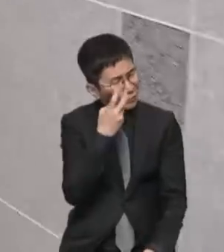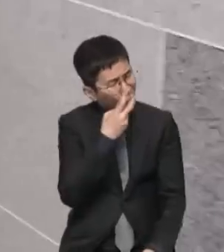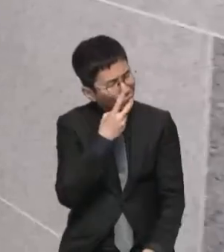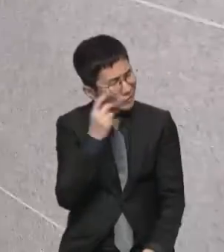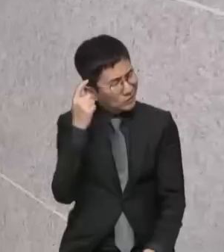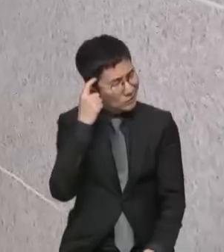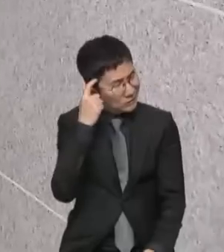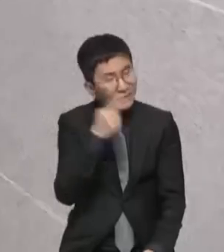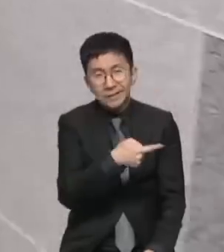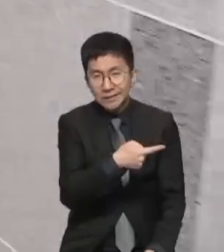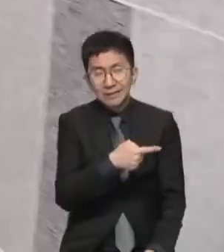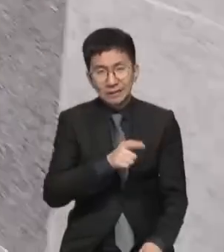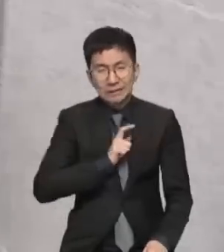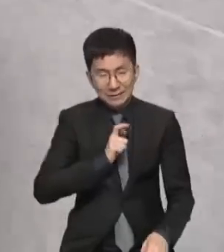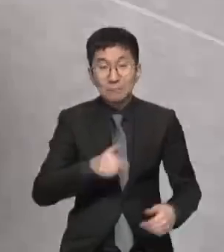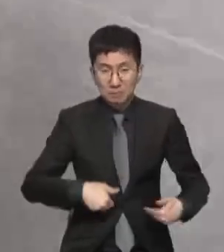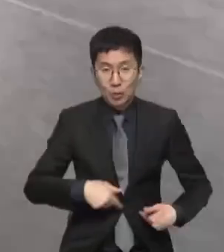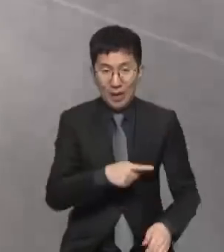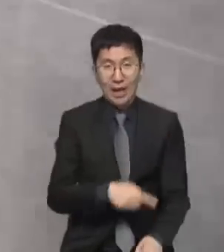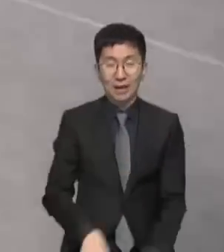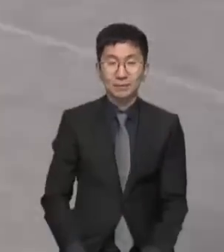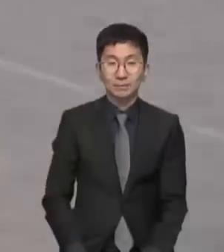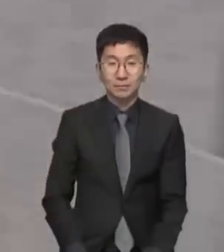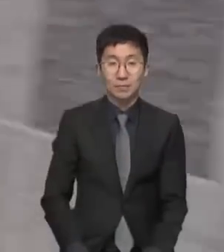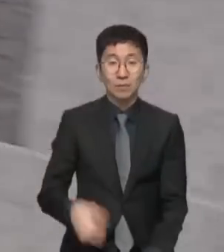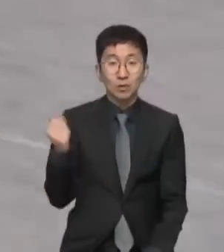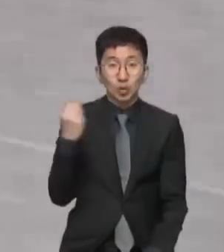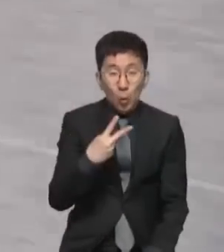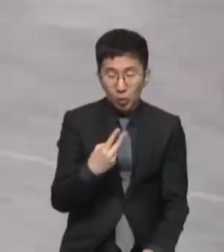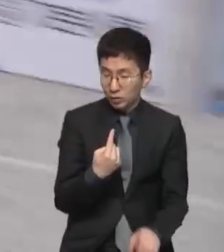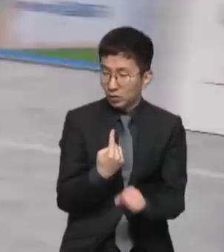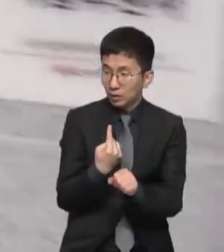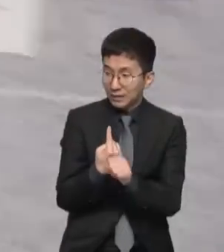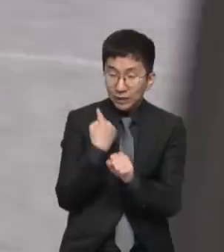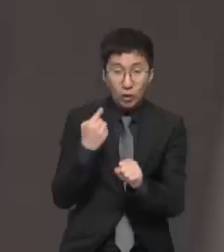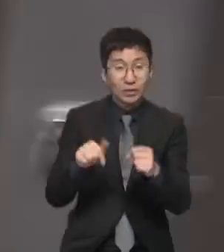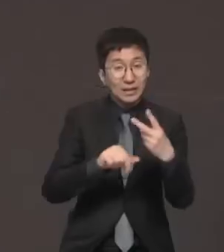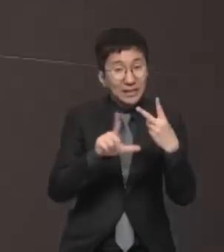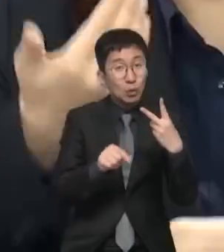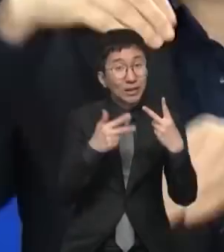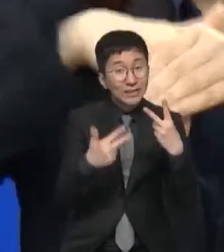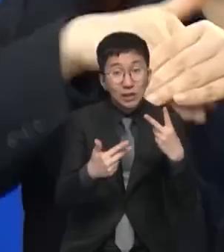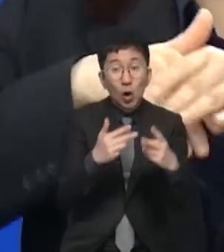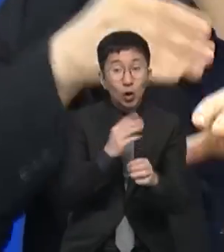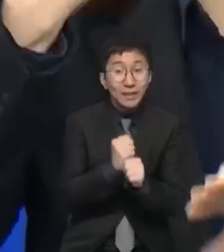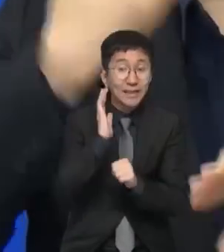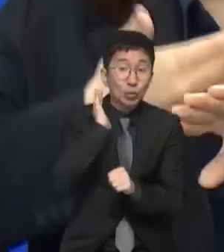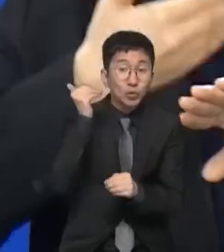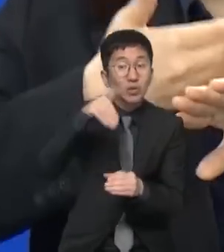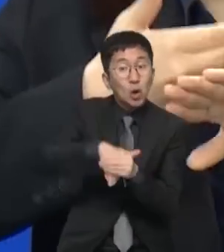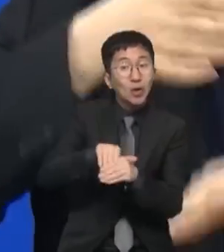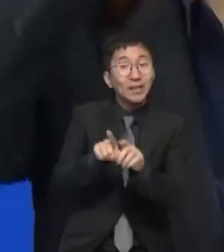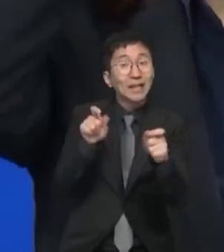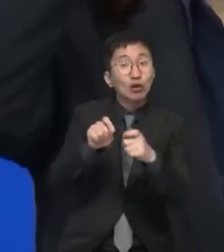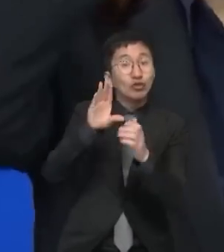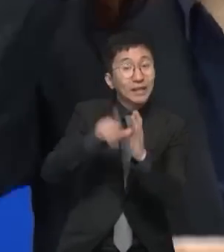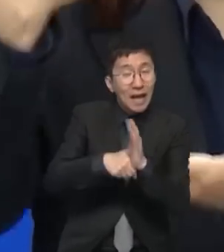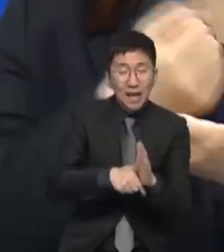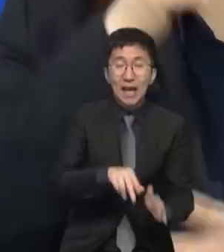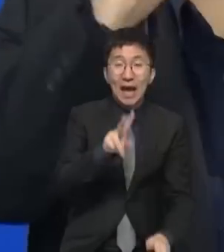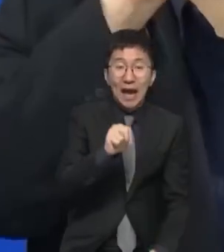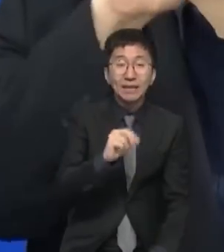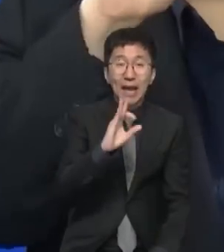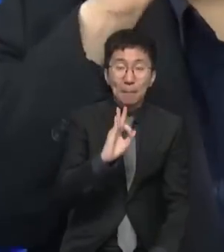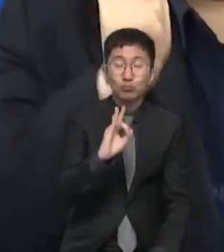또 김 의원이 대선 한 달 전쯤인 지난해 2월 7일 당시 당 선거대책위원회에서 NFT,